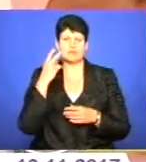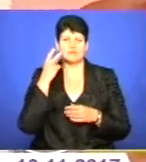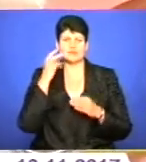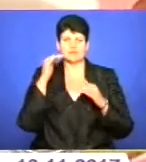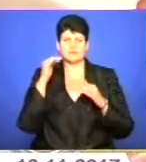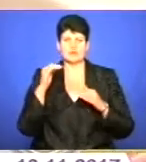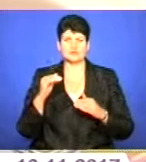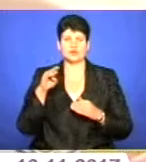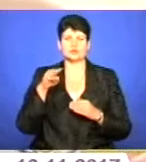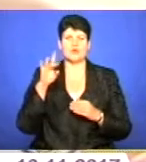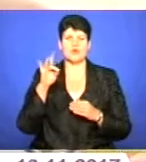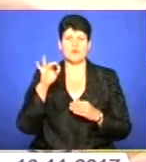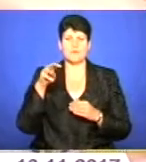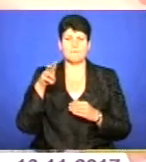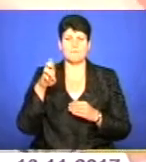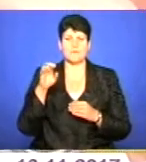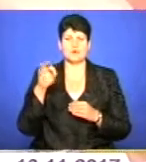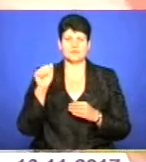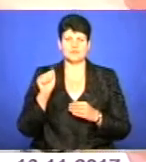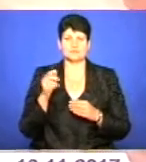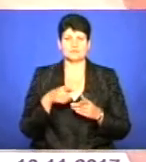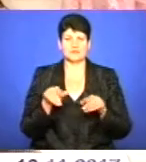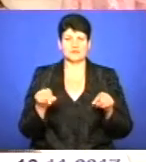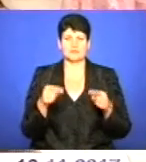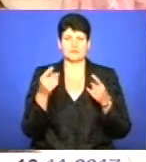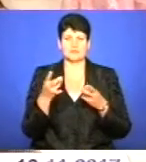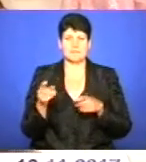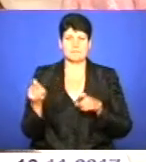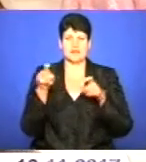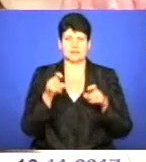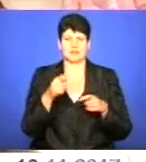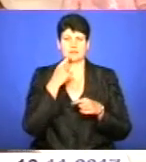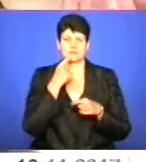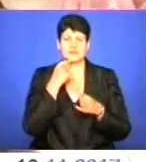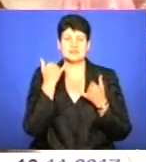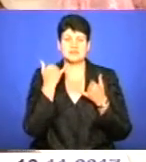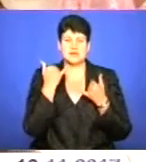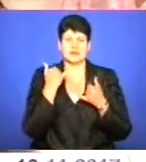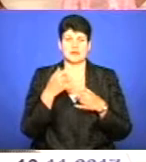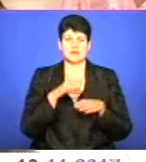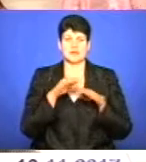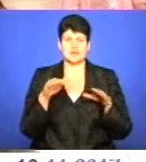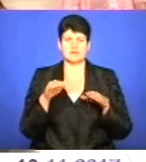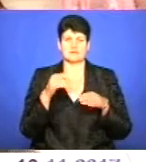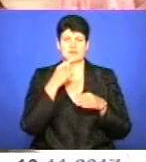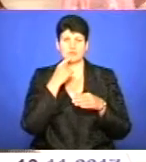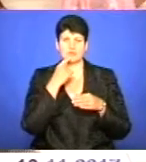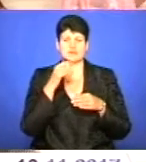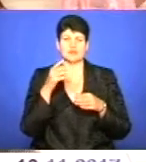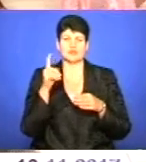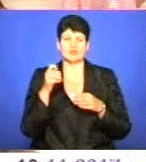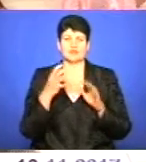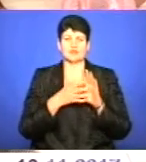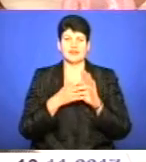рівень тромбоцитів. Аби їх відновити, потрібне переливання тромбоконцентрату. Зараз у крові рівень тромбоцитів становить 109 тисяч. Його